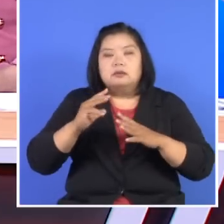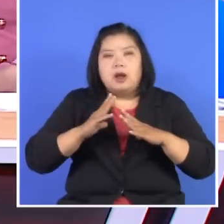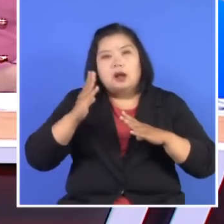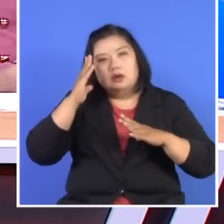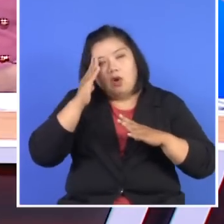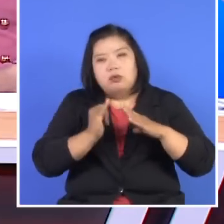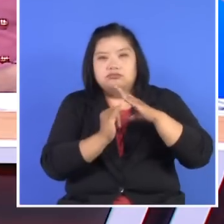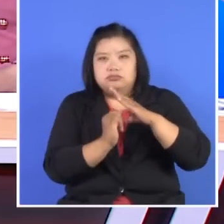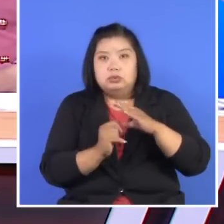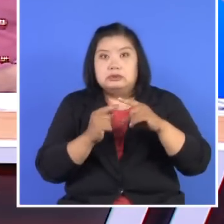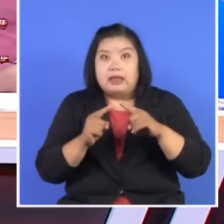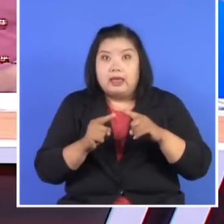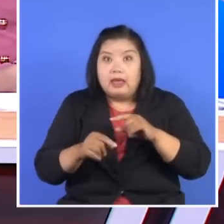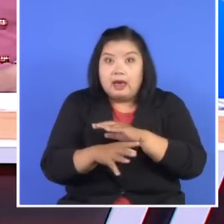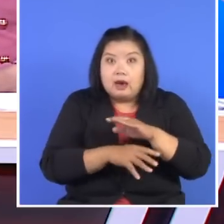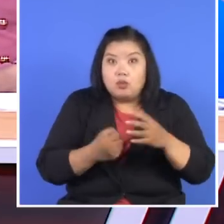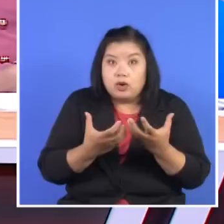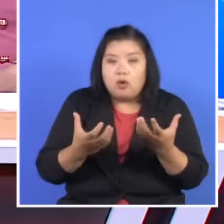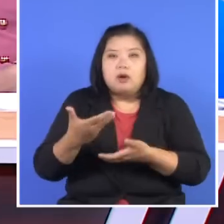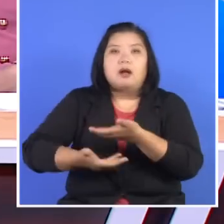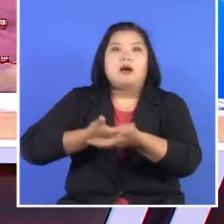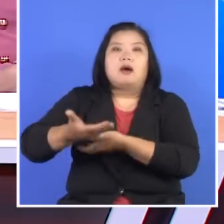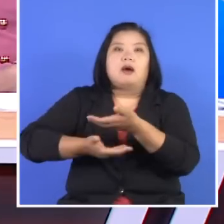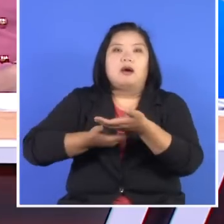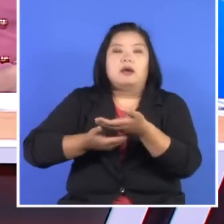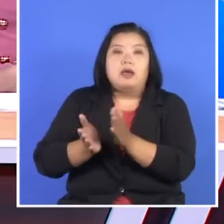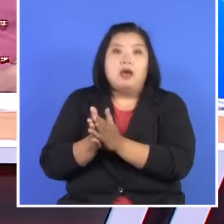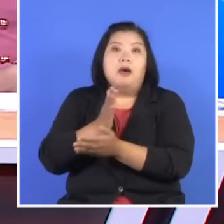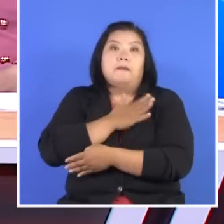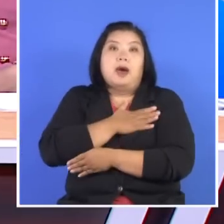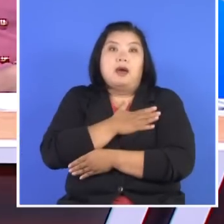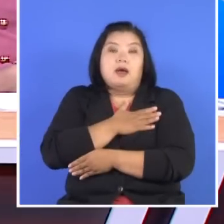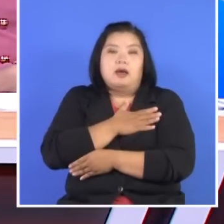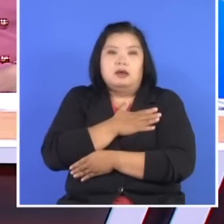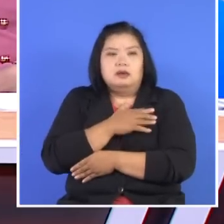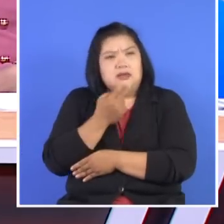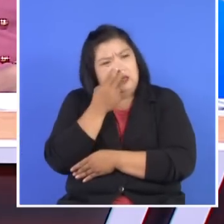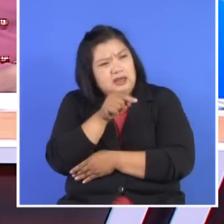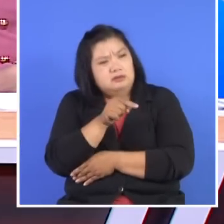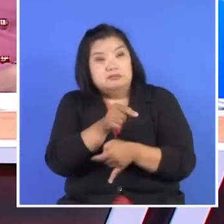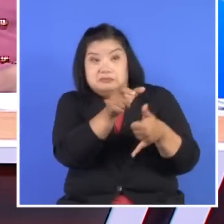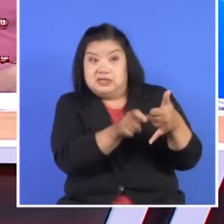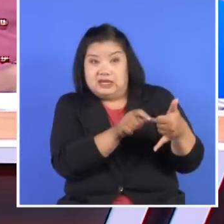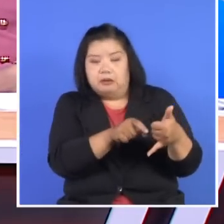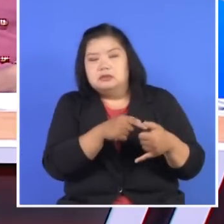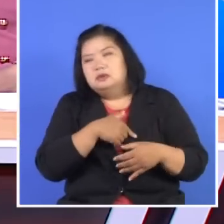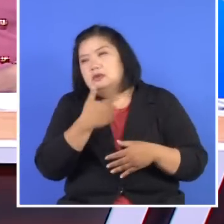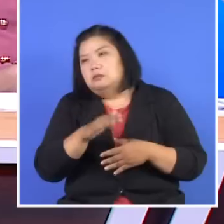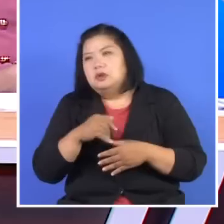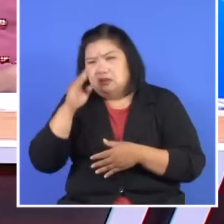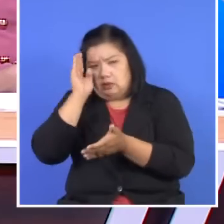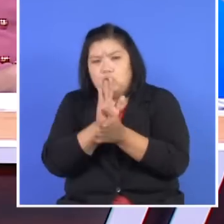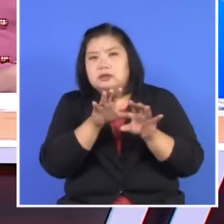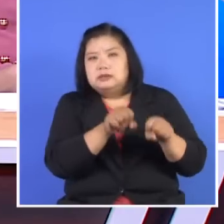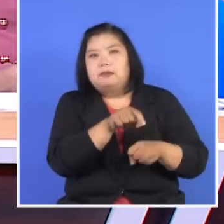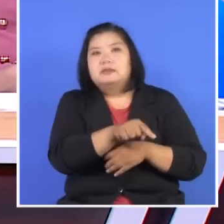มยของวัดแล้วก็กำลังจะเอาไปขายทางพระสงฆ์ที่อยู่ในวัดท่านก็อิจฉาระอาใจเรียกตำรวจคุณตำรวจมาจับหน่อยเถอะ